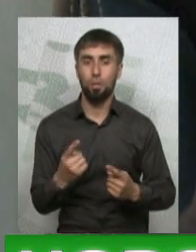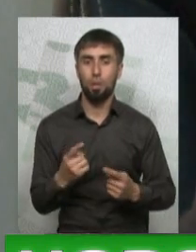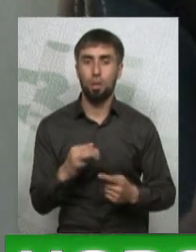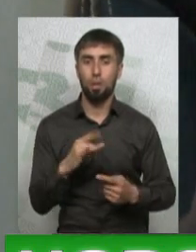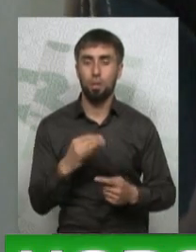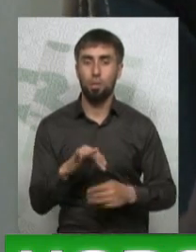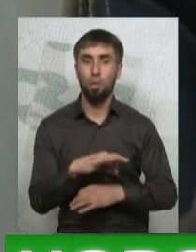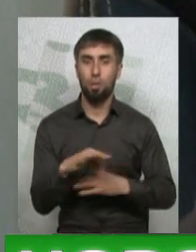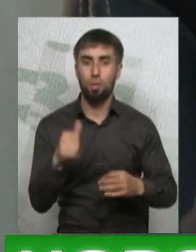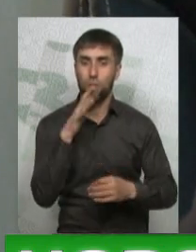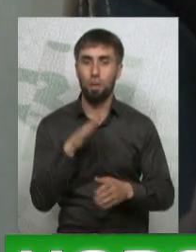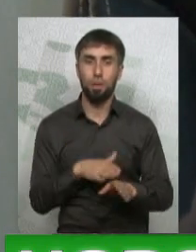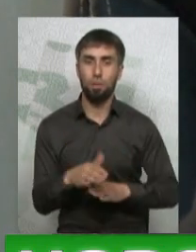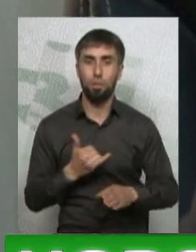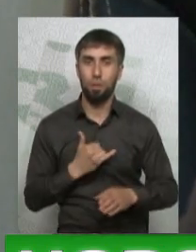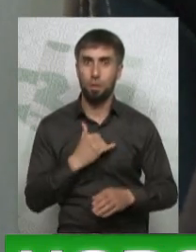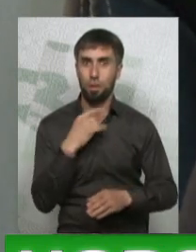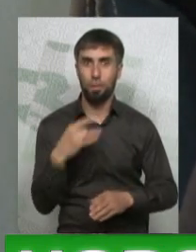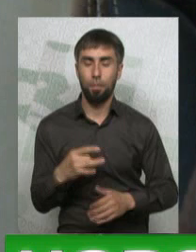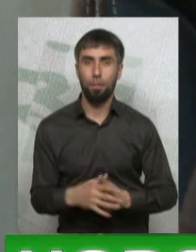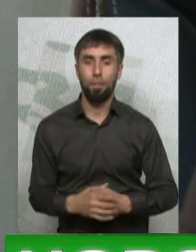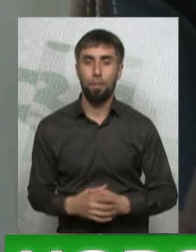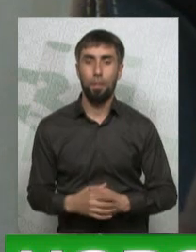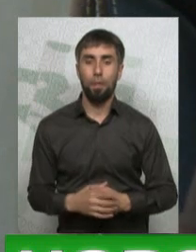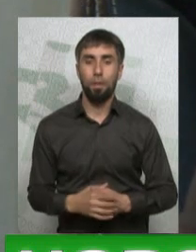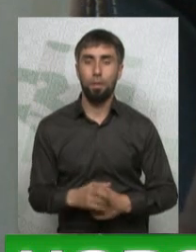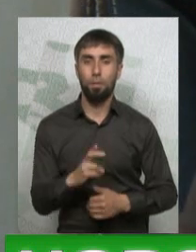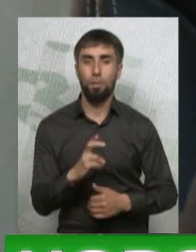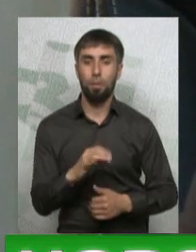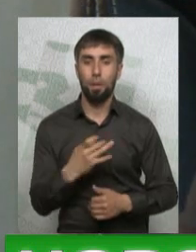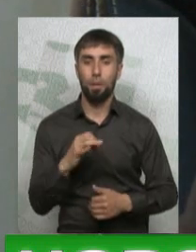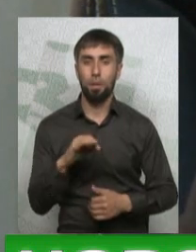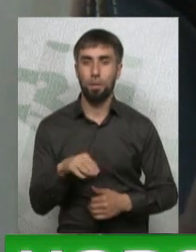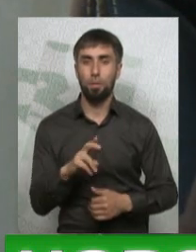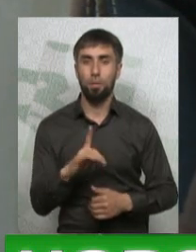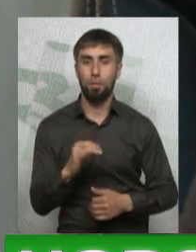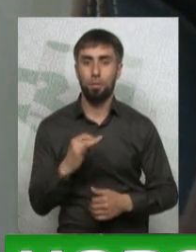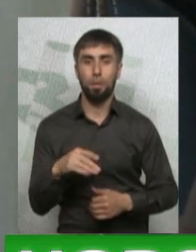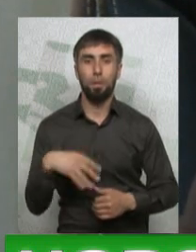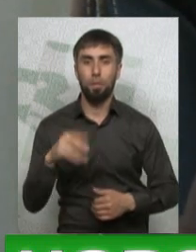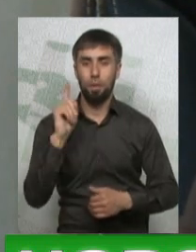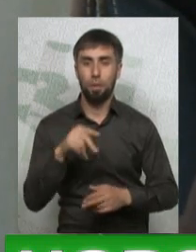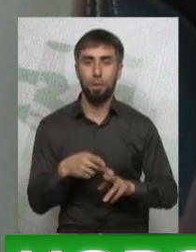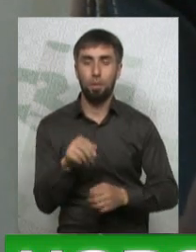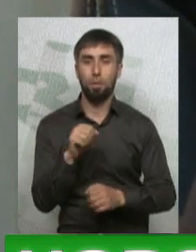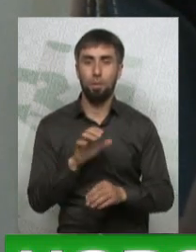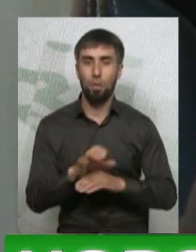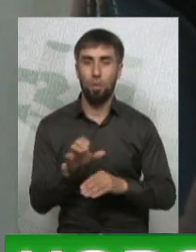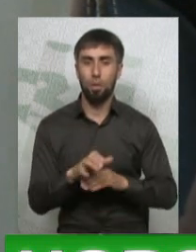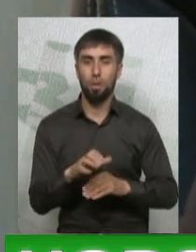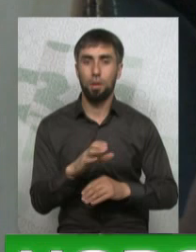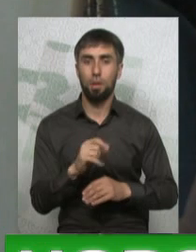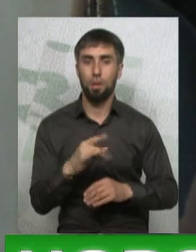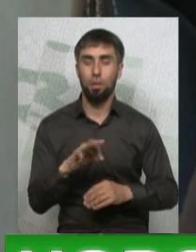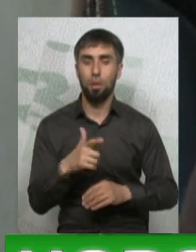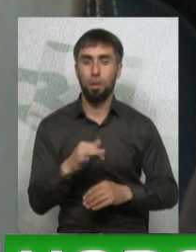проект, который реализуется у нас в регионе, Best Brand. Это, как мы знаем, это производство